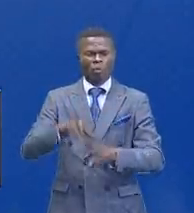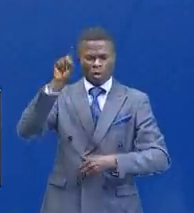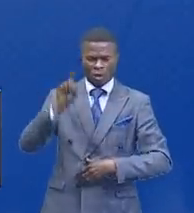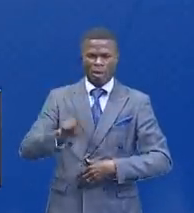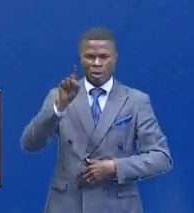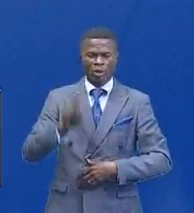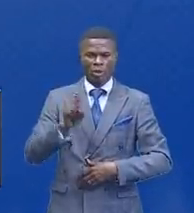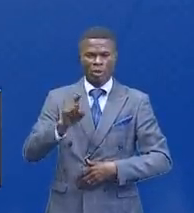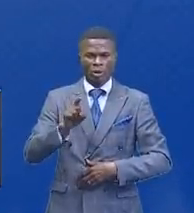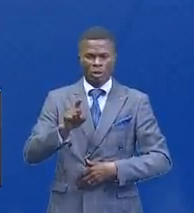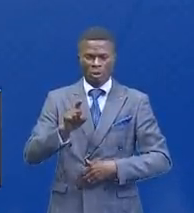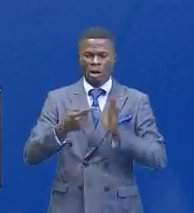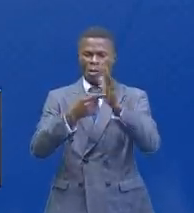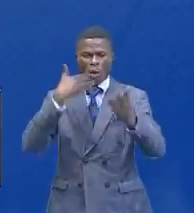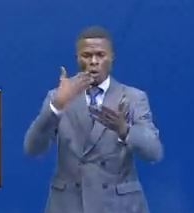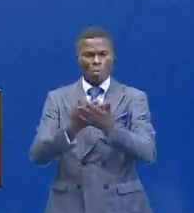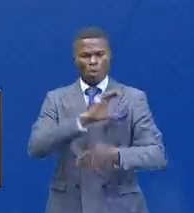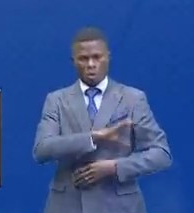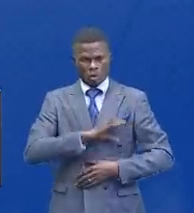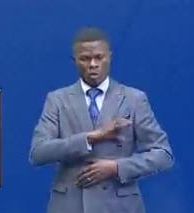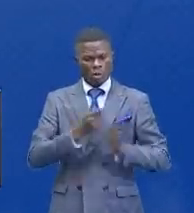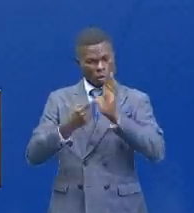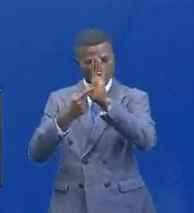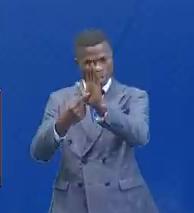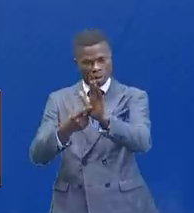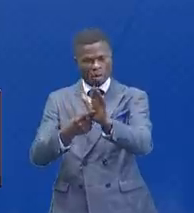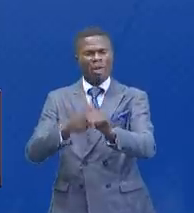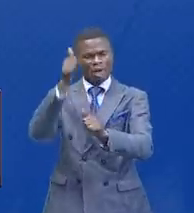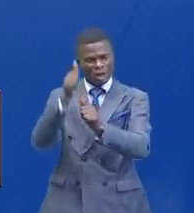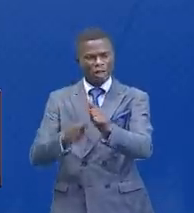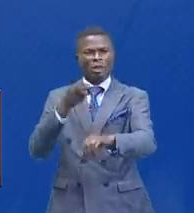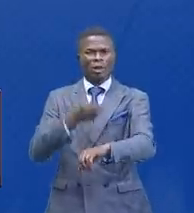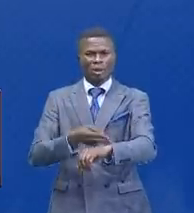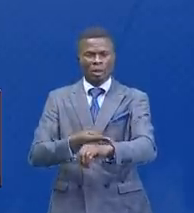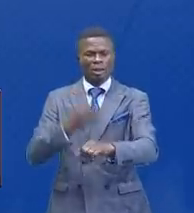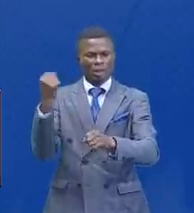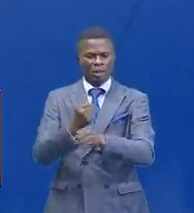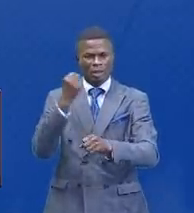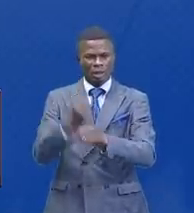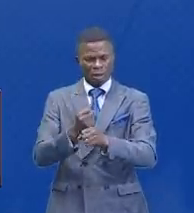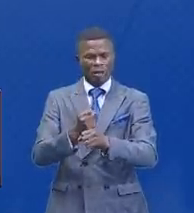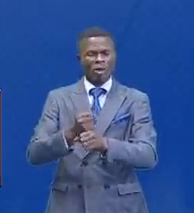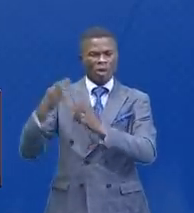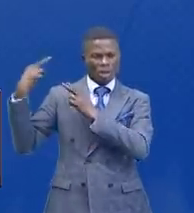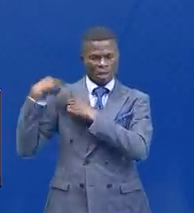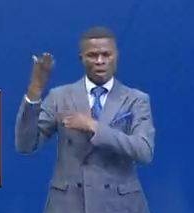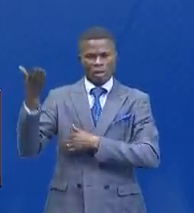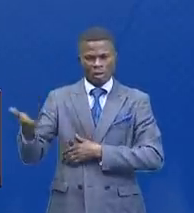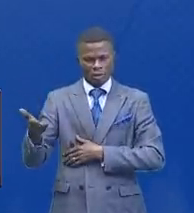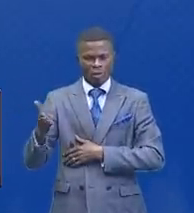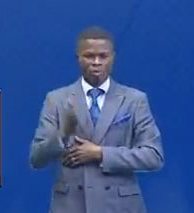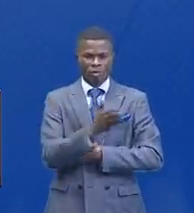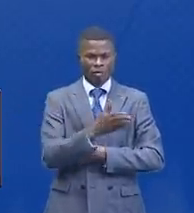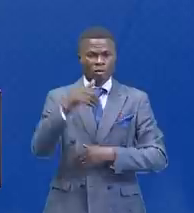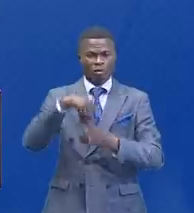l'obligation d'exemplarité qui doivent le caractériser à tout moment dans l'exercice de leurs fonctions.